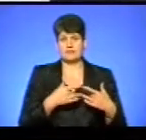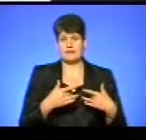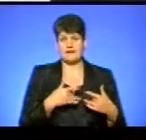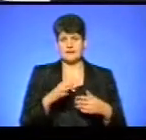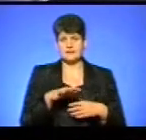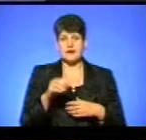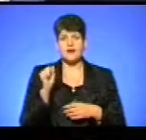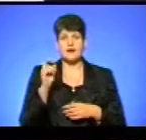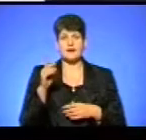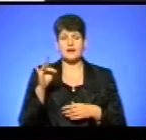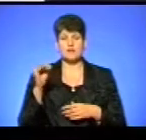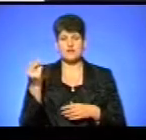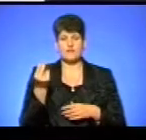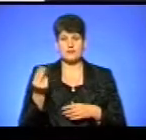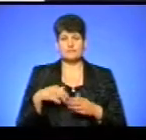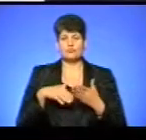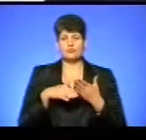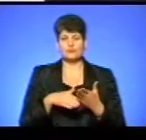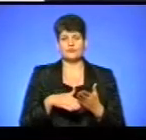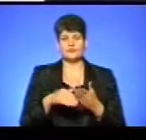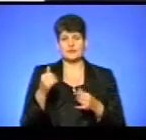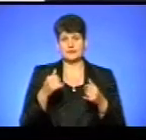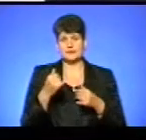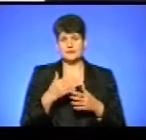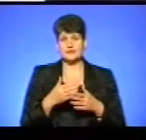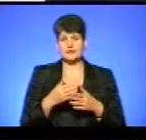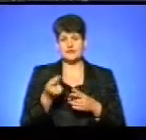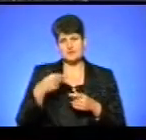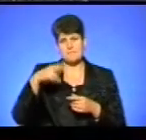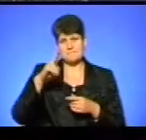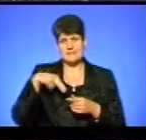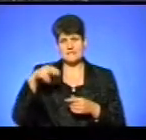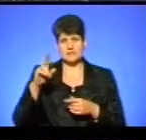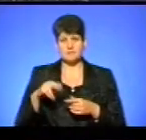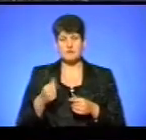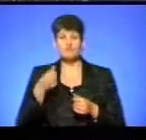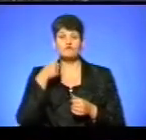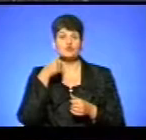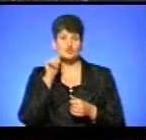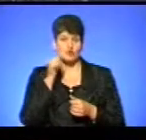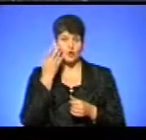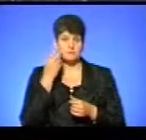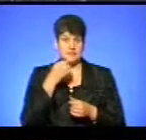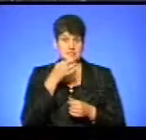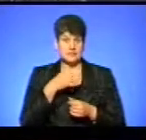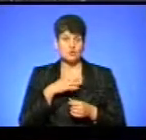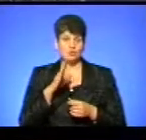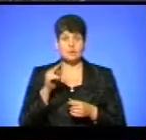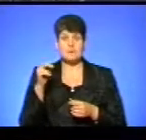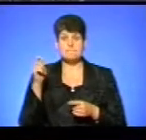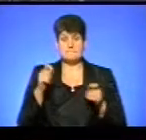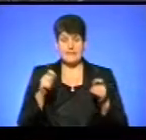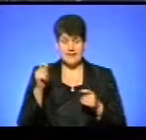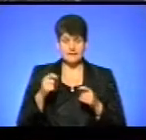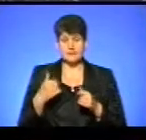акриловими фарбами з допомогою мастихінів і деколи пензликами. Вчора, коли мені сказали, що буде пленер, я